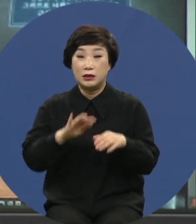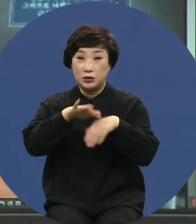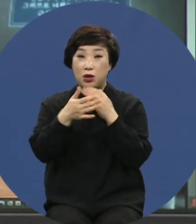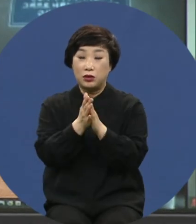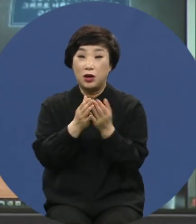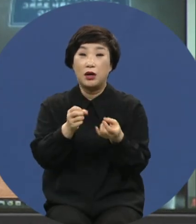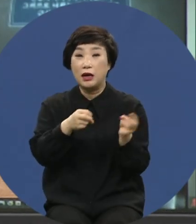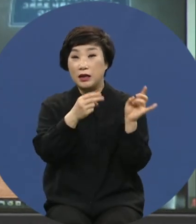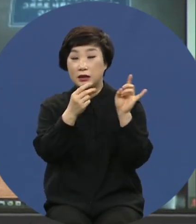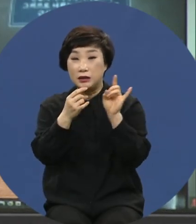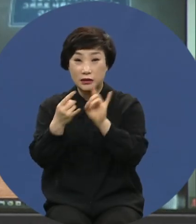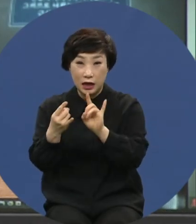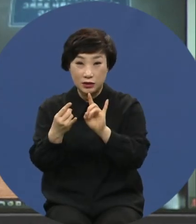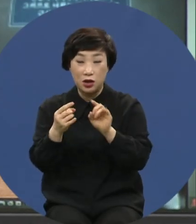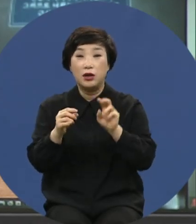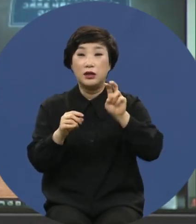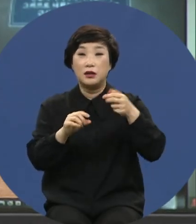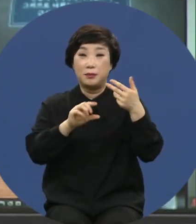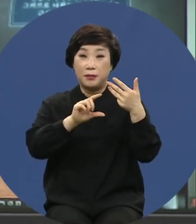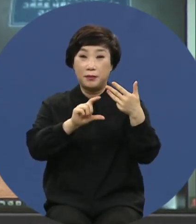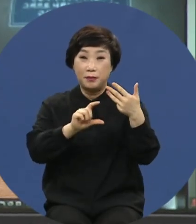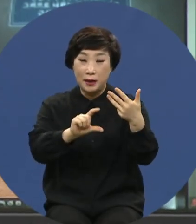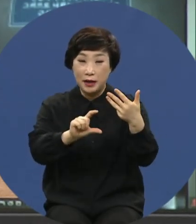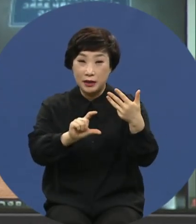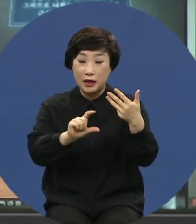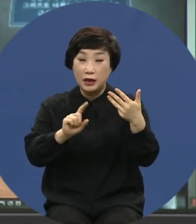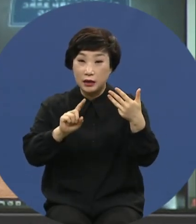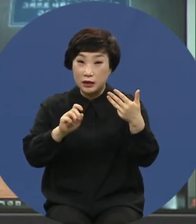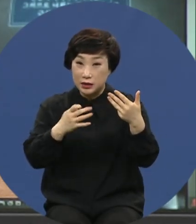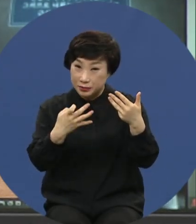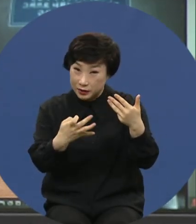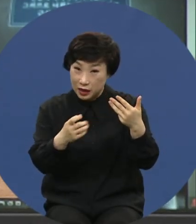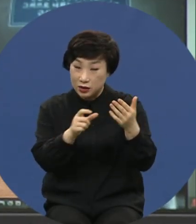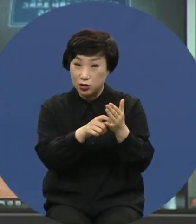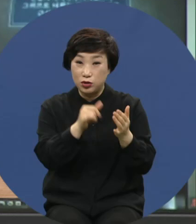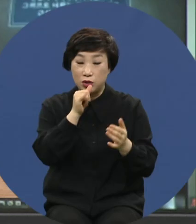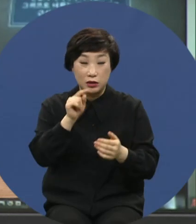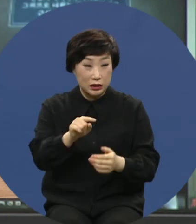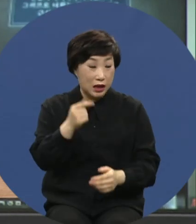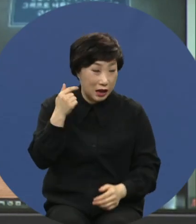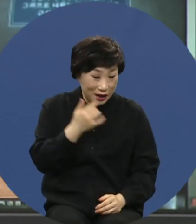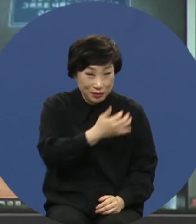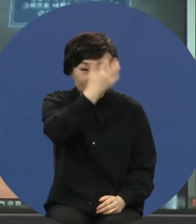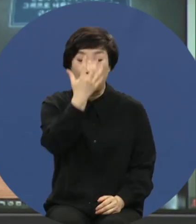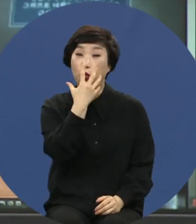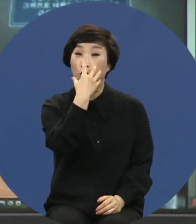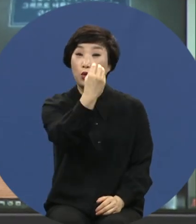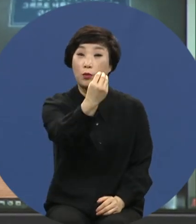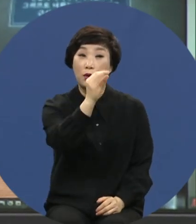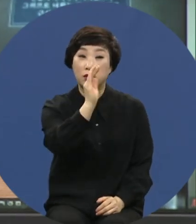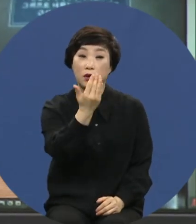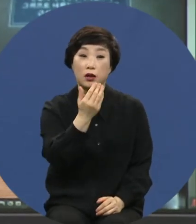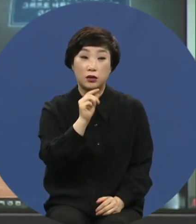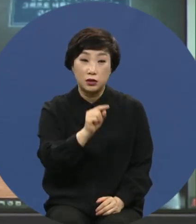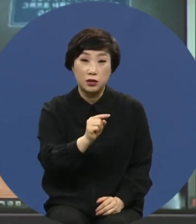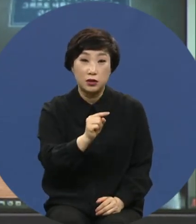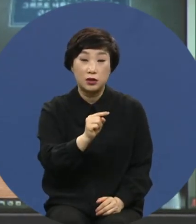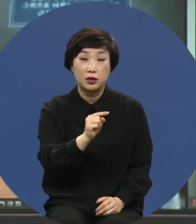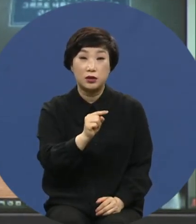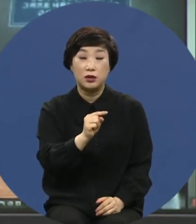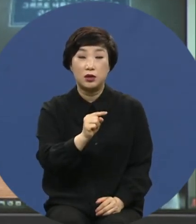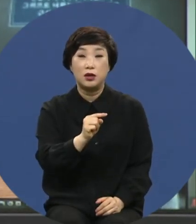에스겔서 28장 14절에 내가 아름다움으로 교만하여져서